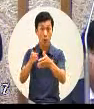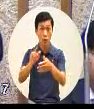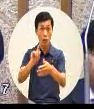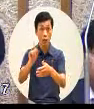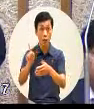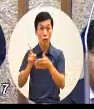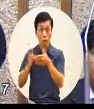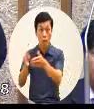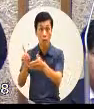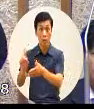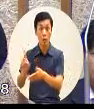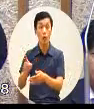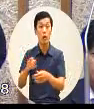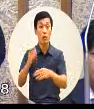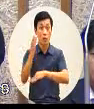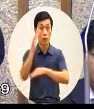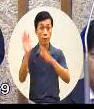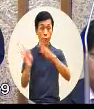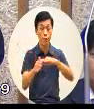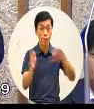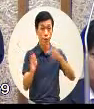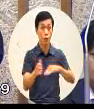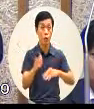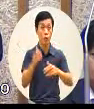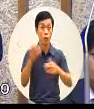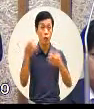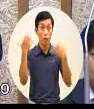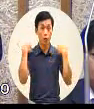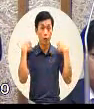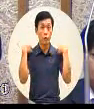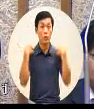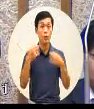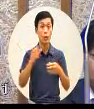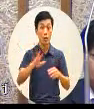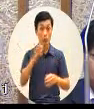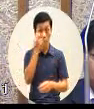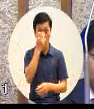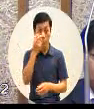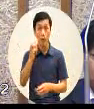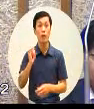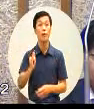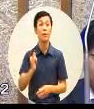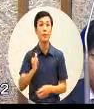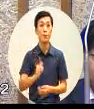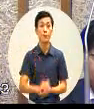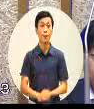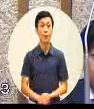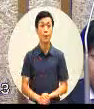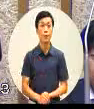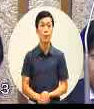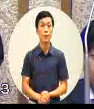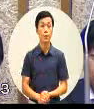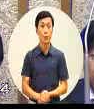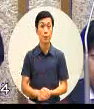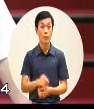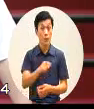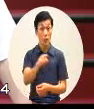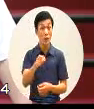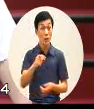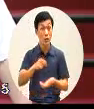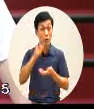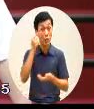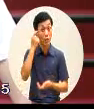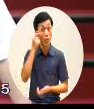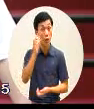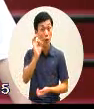由政通单位来指定，我们是有这个制度。啊，目前查核的结果是还 OK 啦。 所谓 OK 是